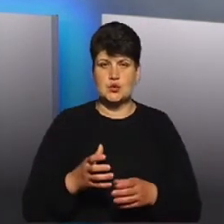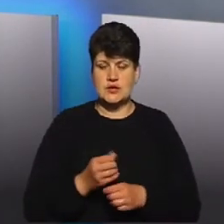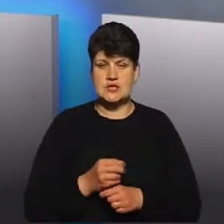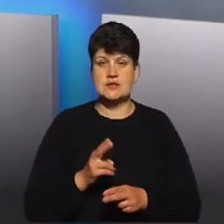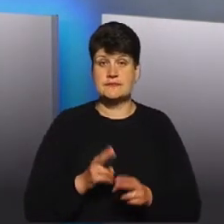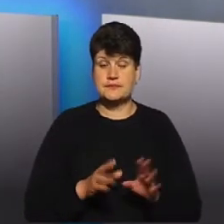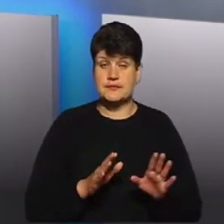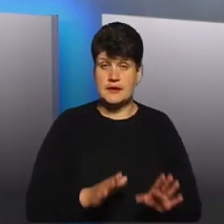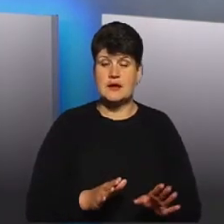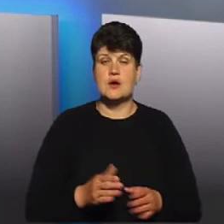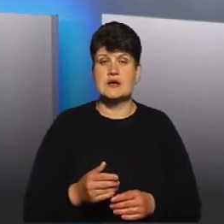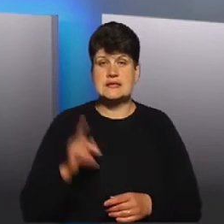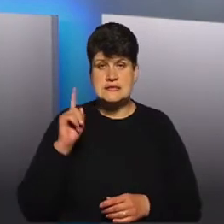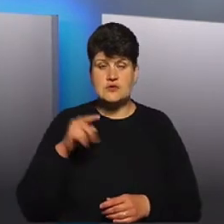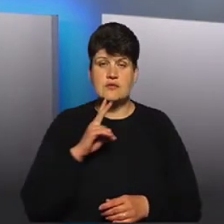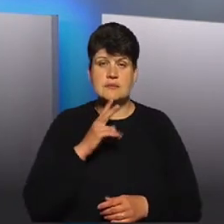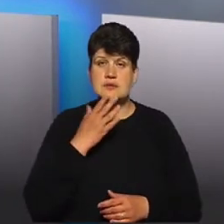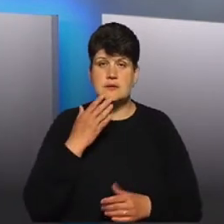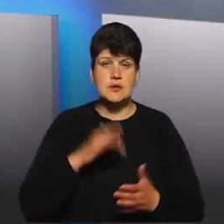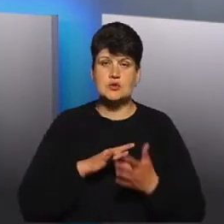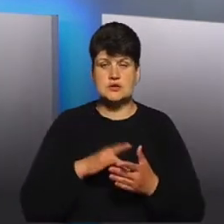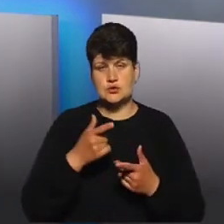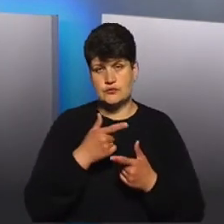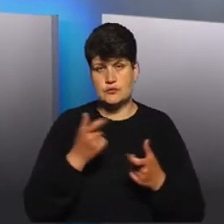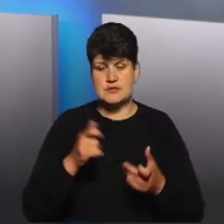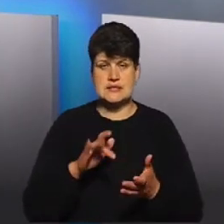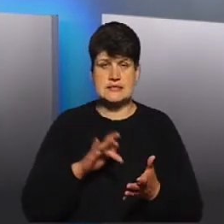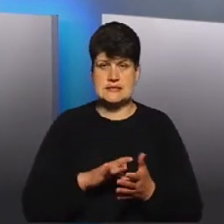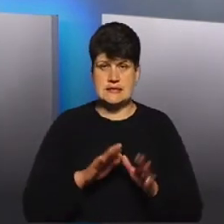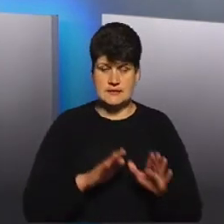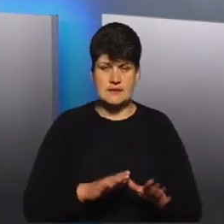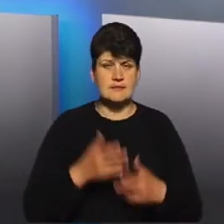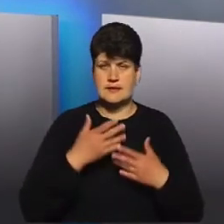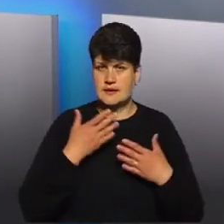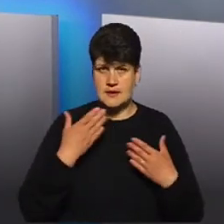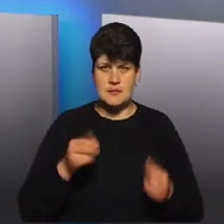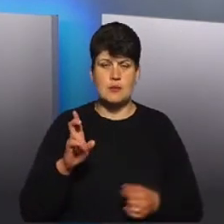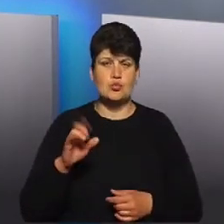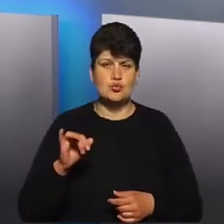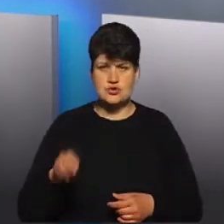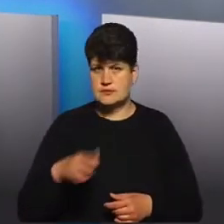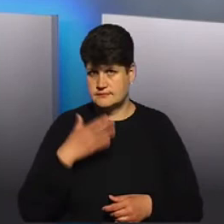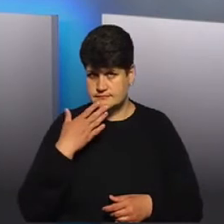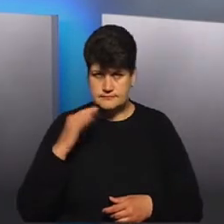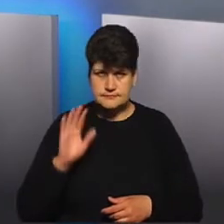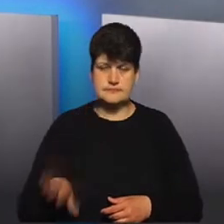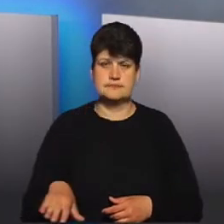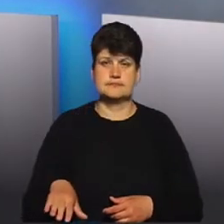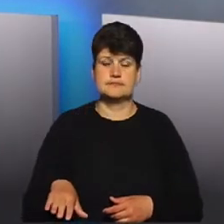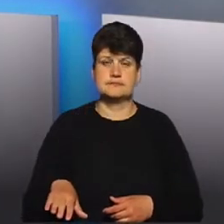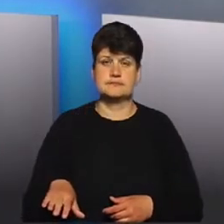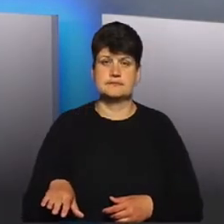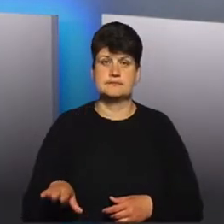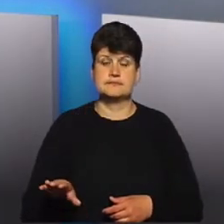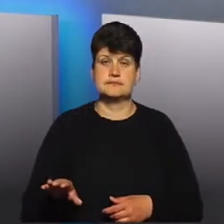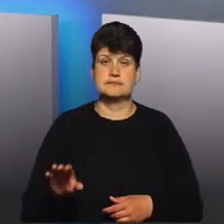немає туристичного інформаційного центру. В Кременці немає туристичного інформаційного центру. В Бучачі немає туристичного інформаційного центру. Можливо, про Бучачі я зараз ще